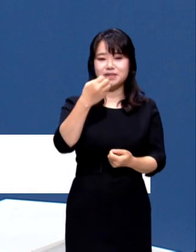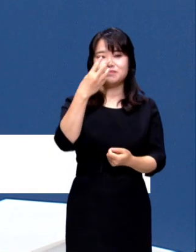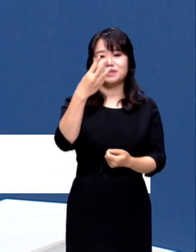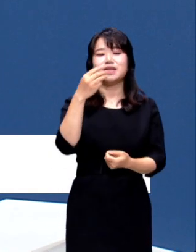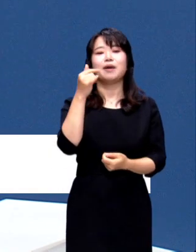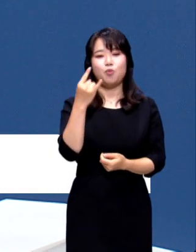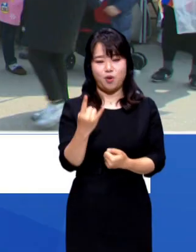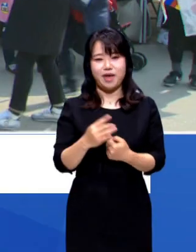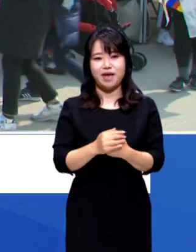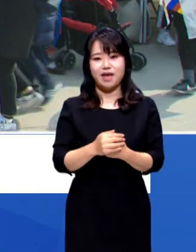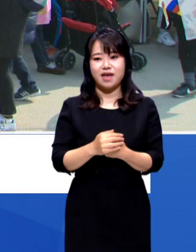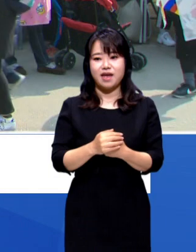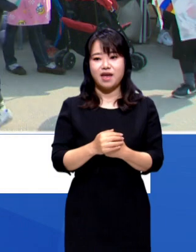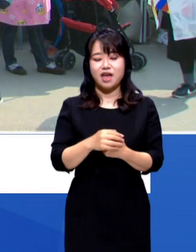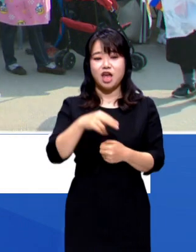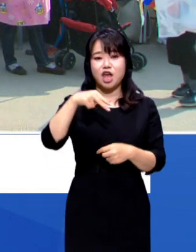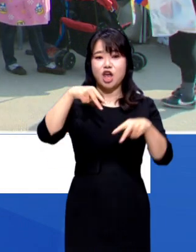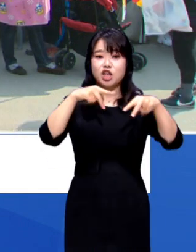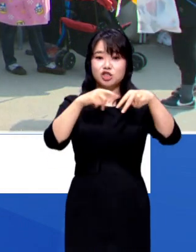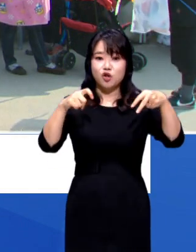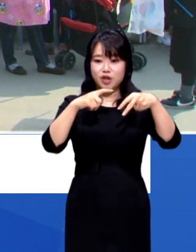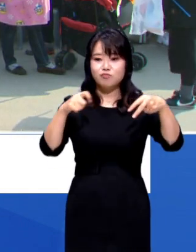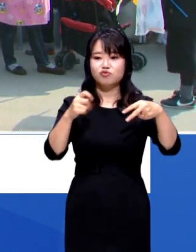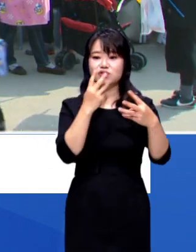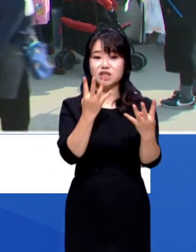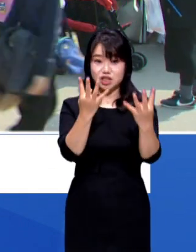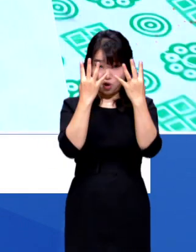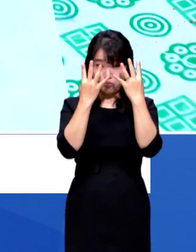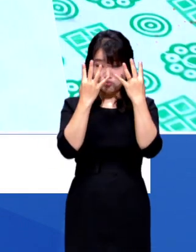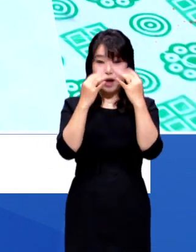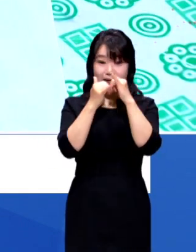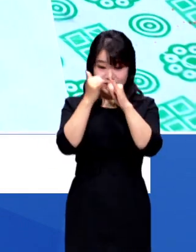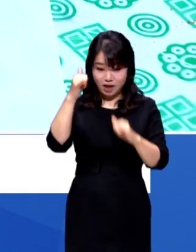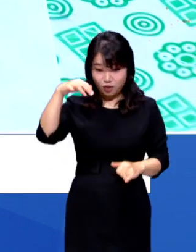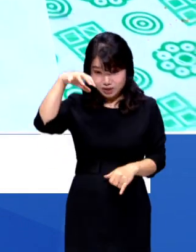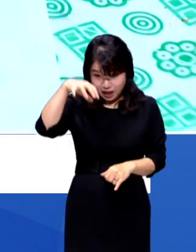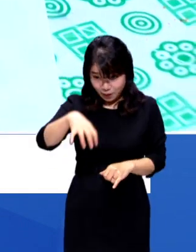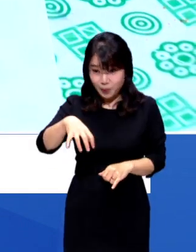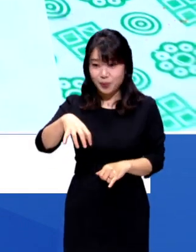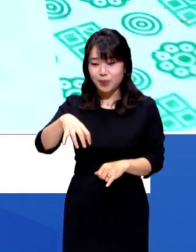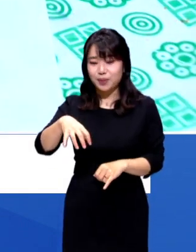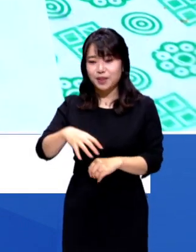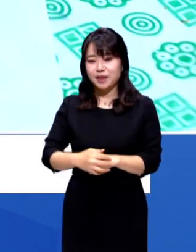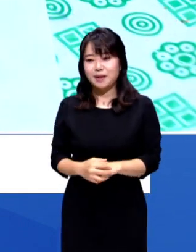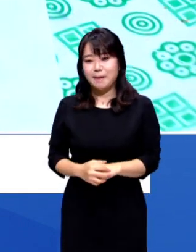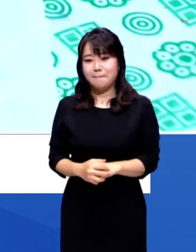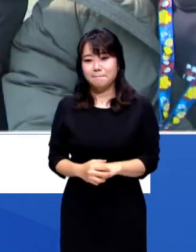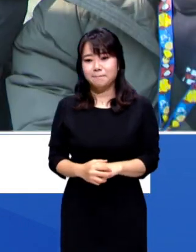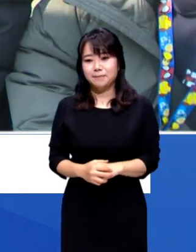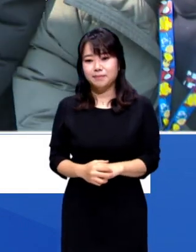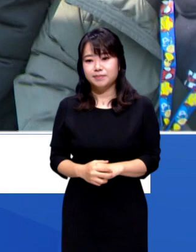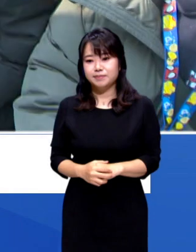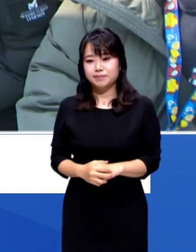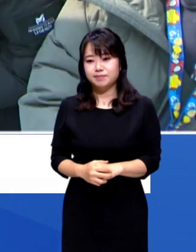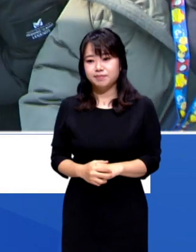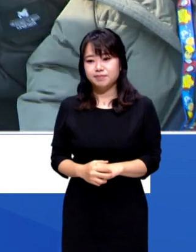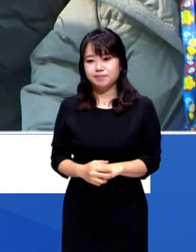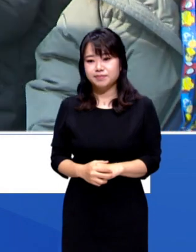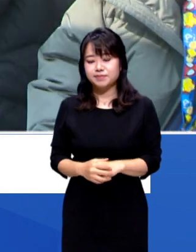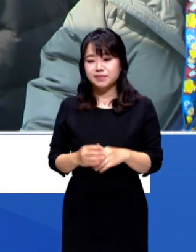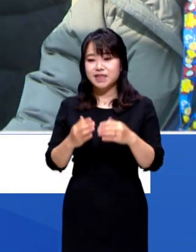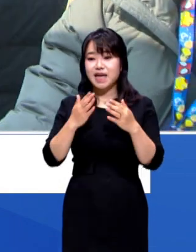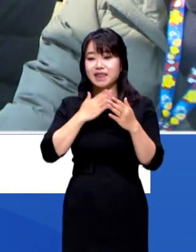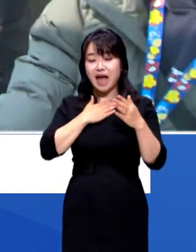서대문 형무소 역사관에서 이제 그 진행이 될 예정이고요. 네. 그 나의 길 그리고